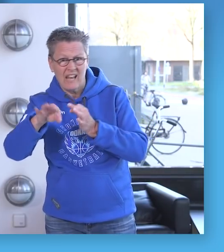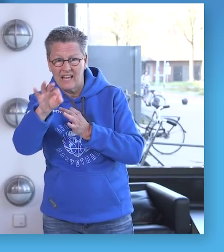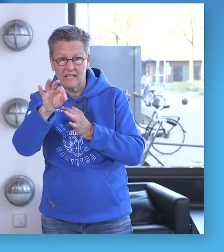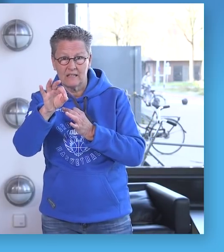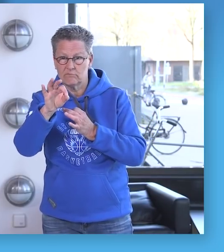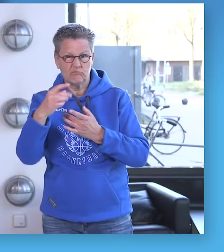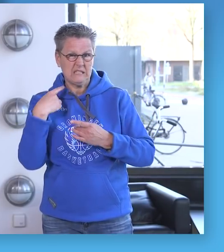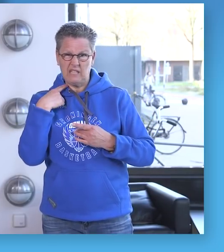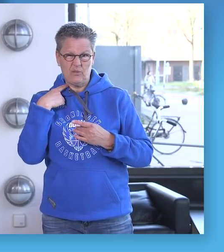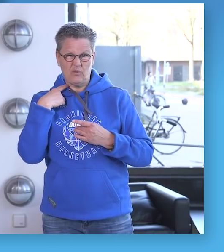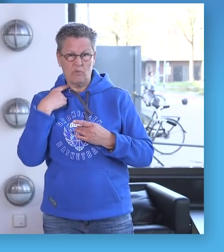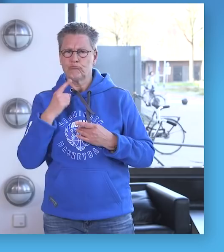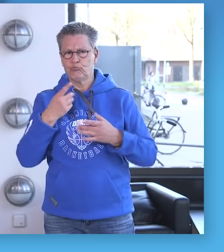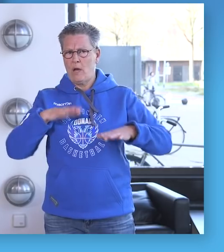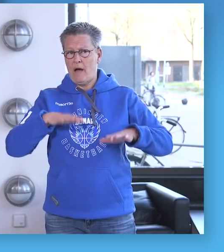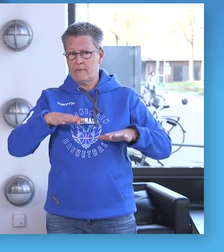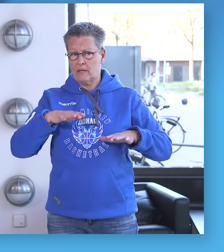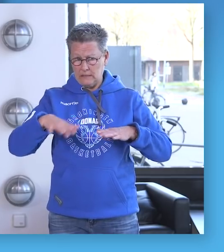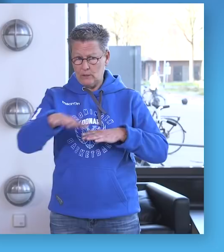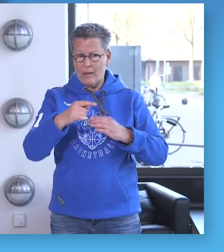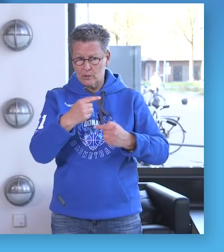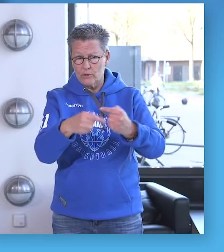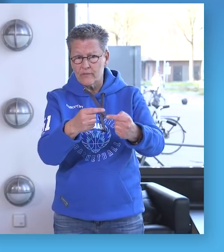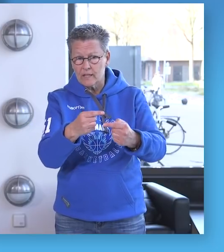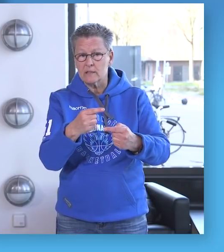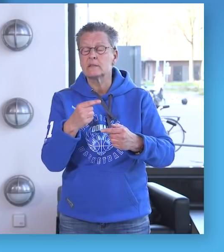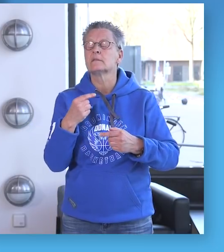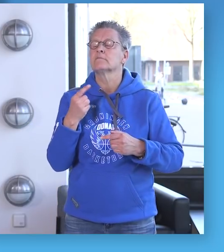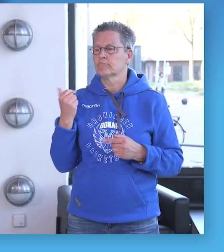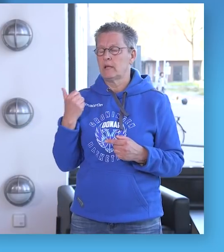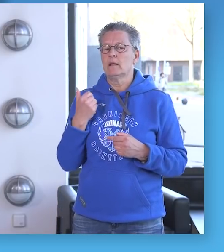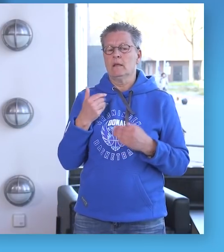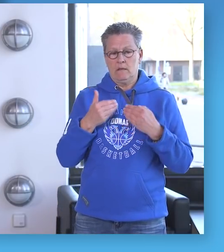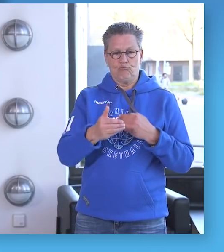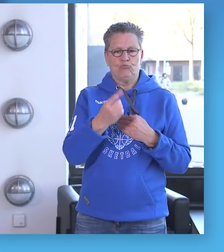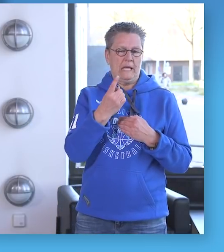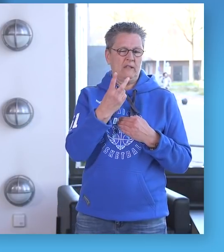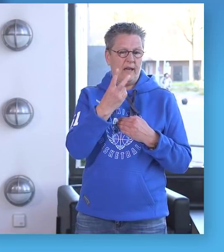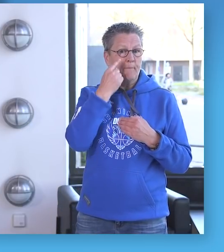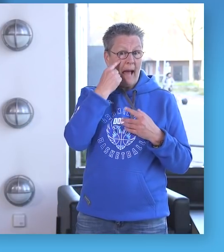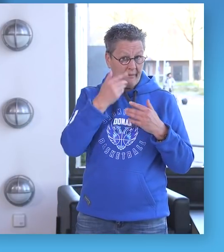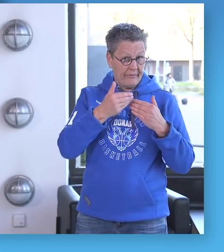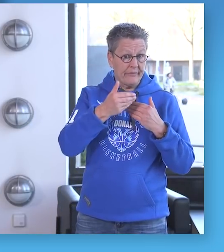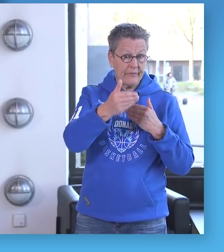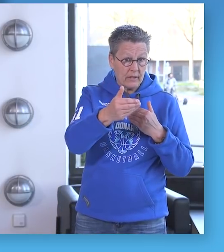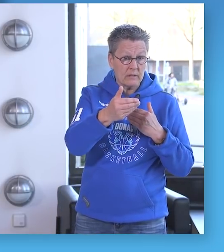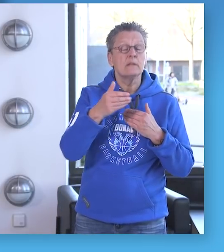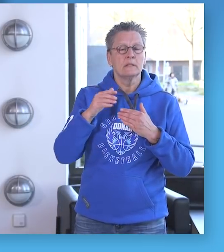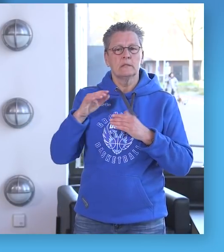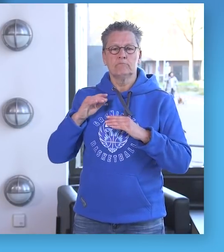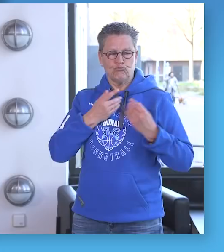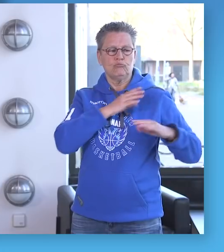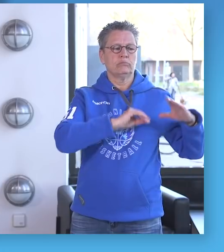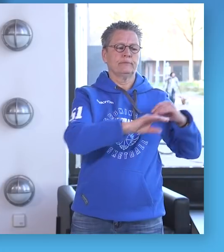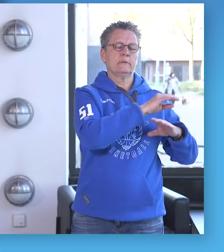Maar eerst maar eens afwachten hoe de situatie zich nu ontwikkelt. Ja, nou, de komende 1-2 maanden zullen we daar als ware nog op de achtergrond wel mee bezig zijn.